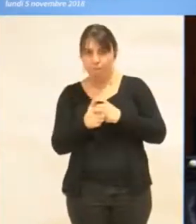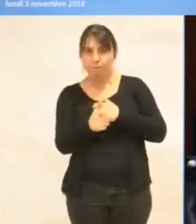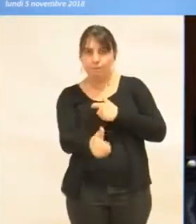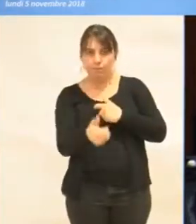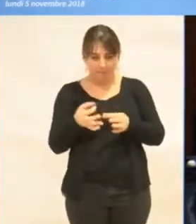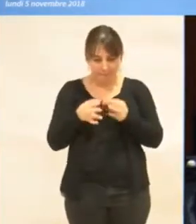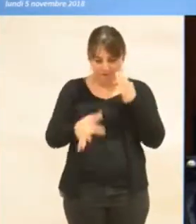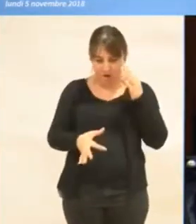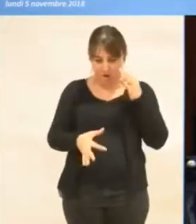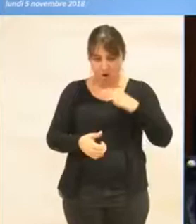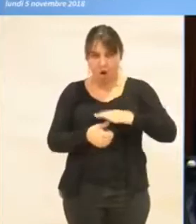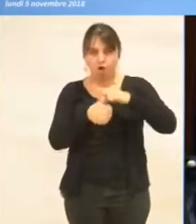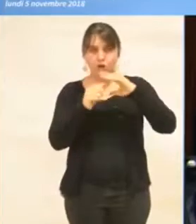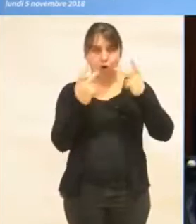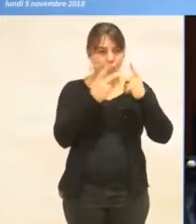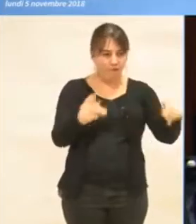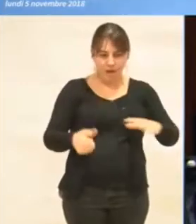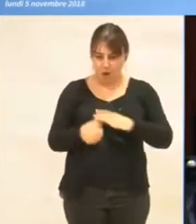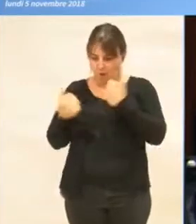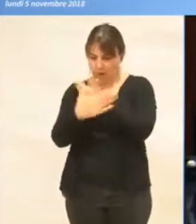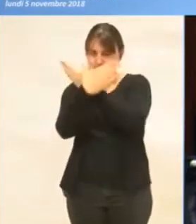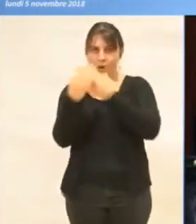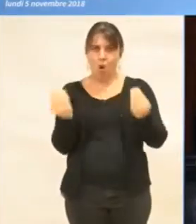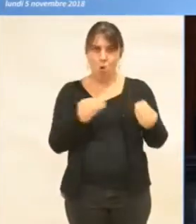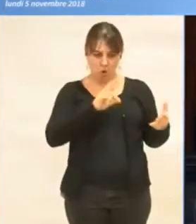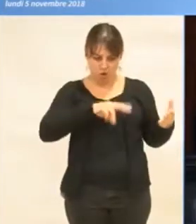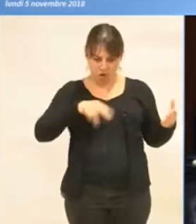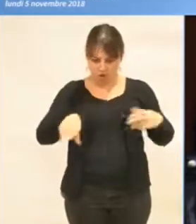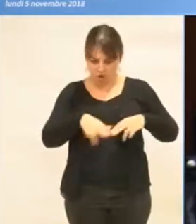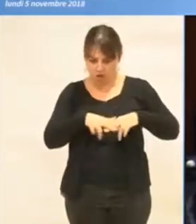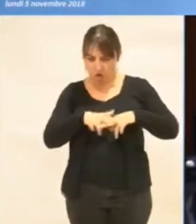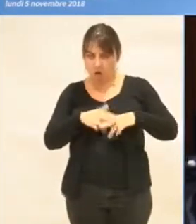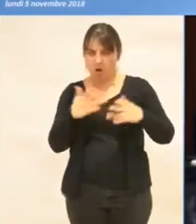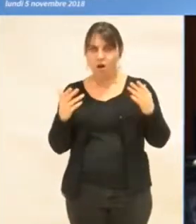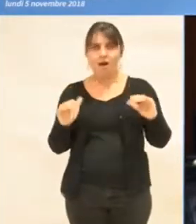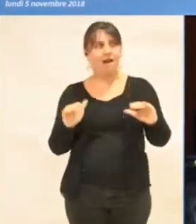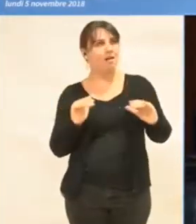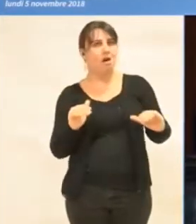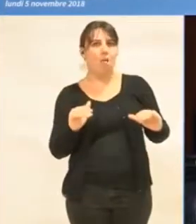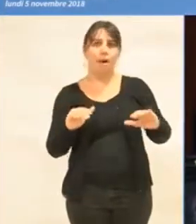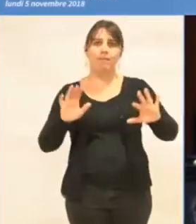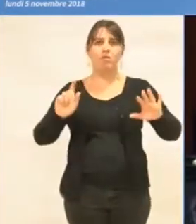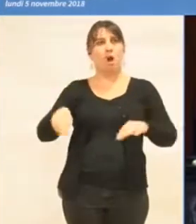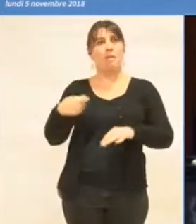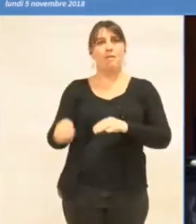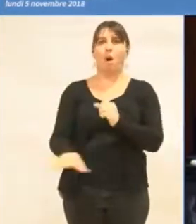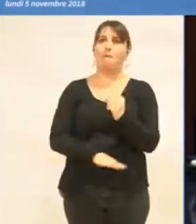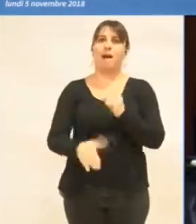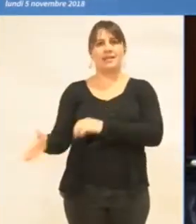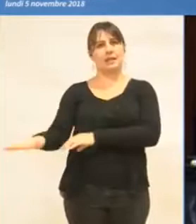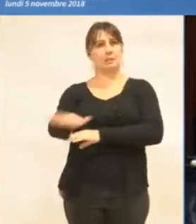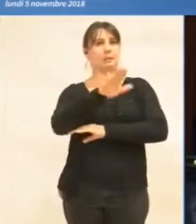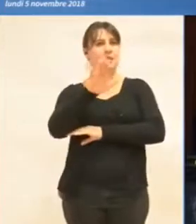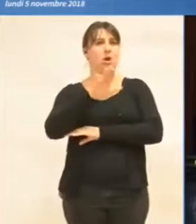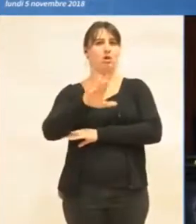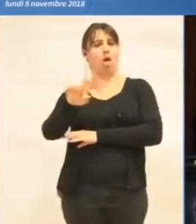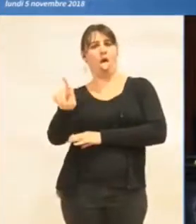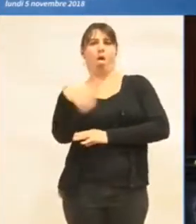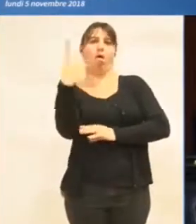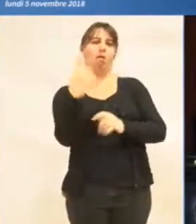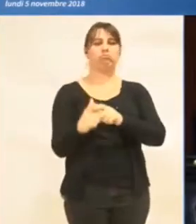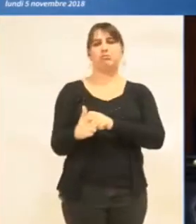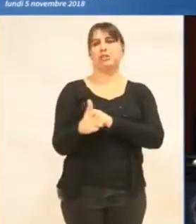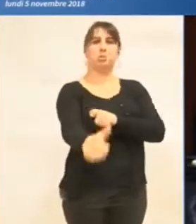bilan cœur de ville, cœur de métropole, rien. Et pourtant, ce dispositif était présenté à l'origine comme étant le